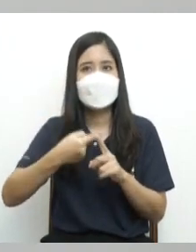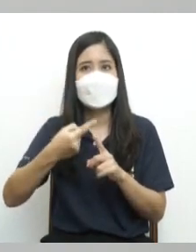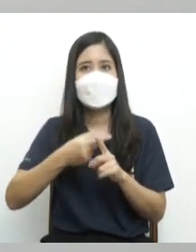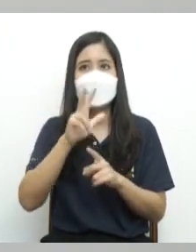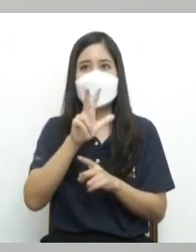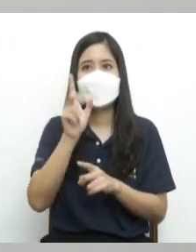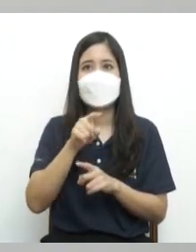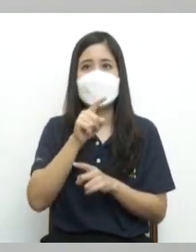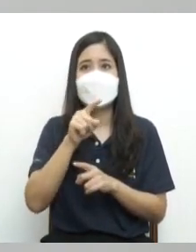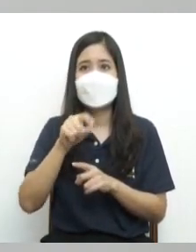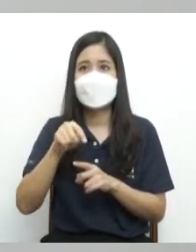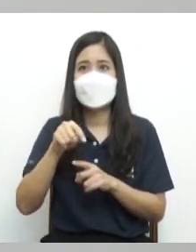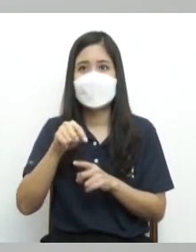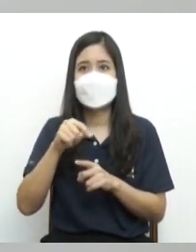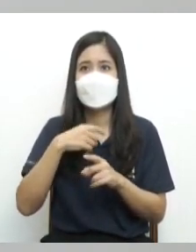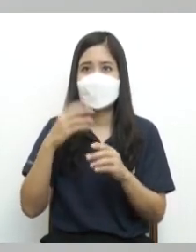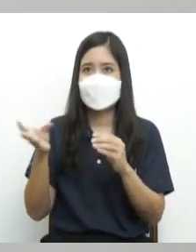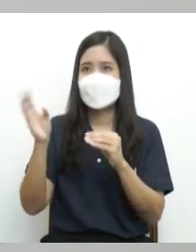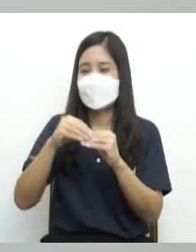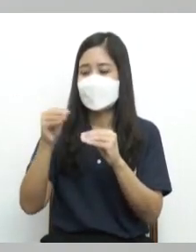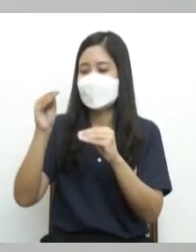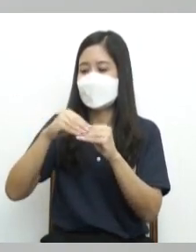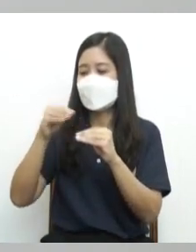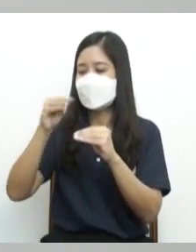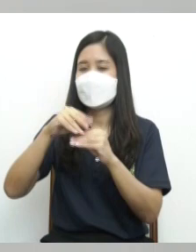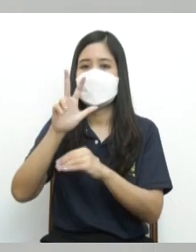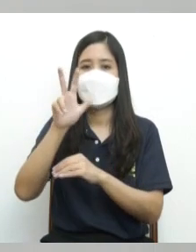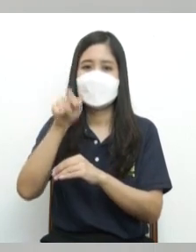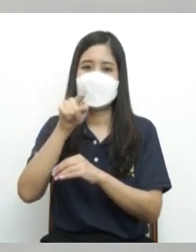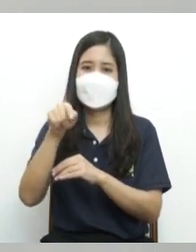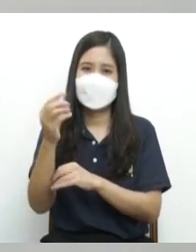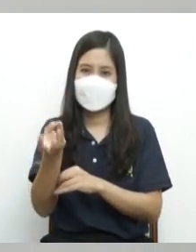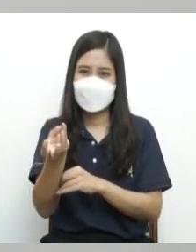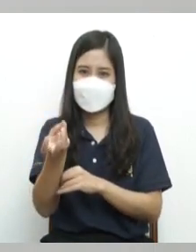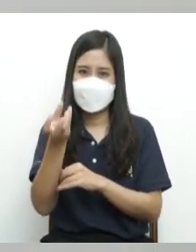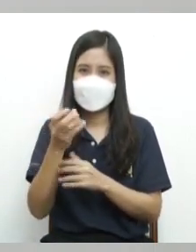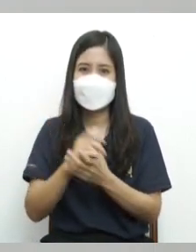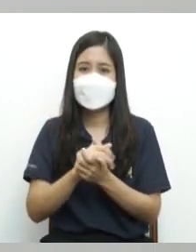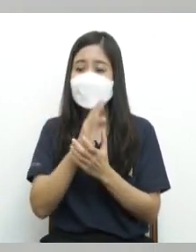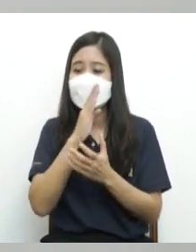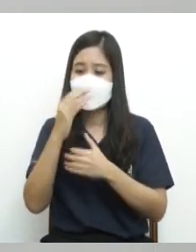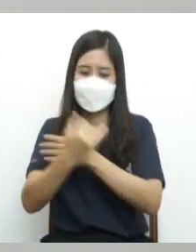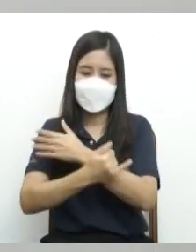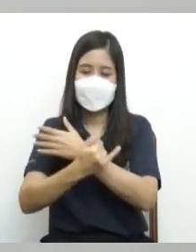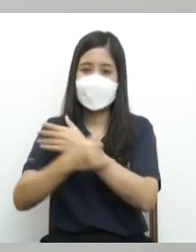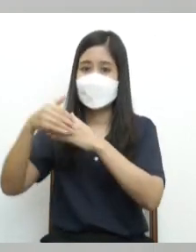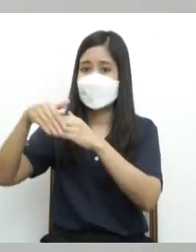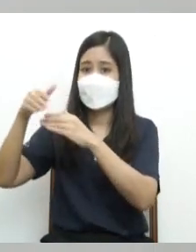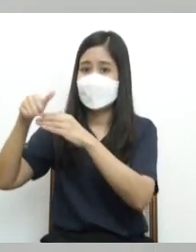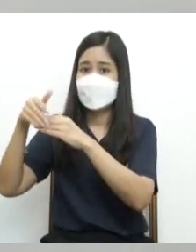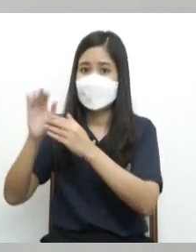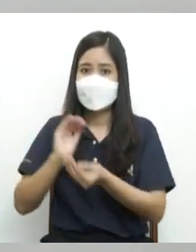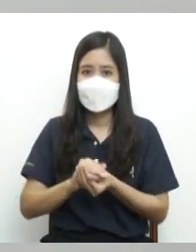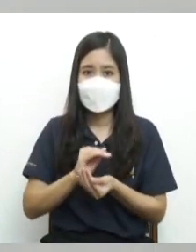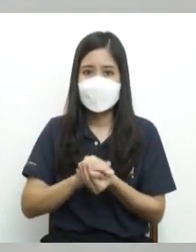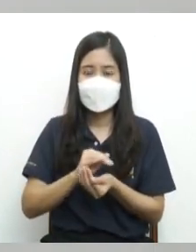ที่กบขบริหารเป็นแบบดอกทบต้นมันก็ทบจาก 3% ซึ่งน้อยมากถ้าเทียบกับประเทศอื่นในโลกแล้วเนี่ยไม่มีที่ไหนออมเรียกว่าซิงเกิลดิจิ